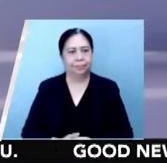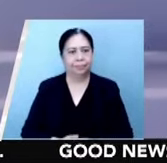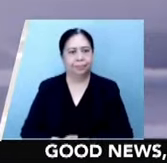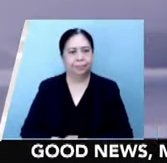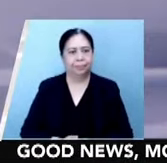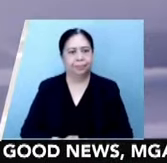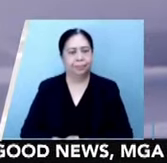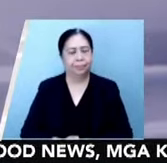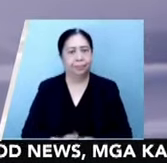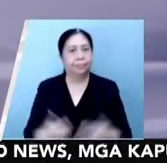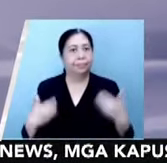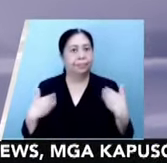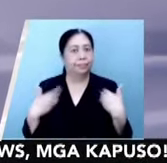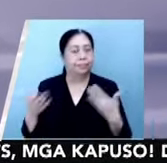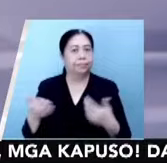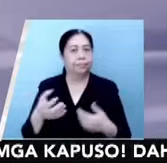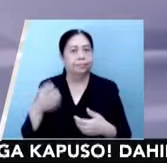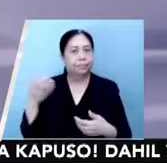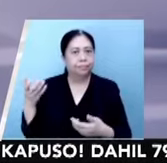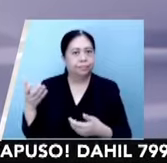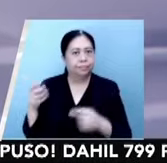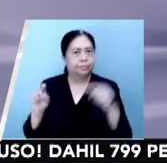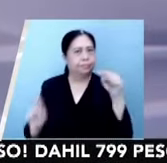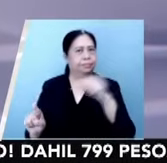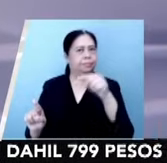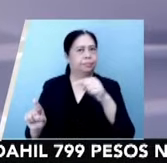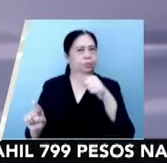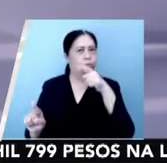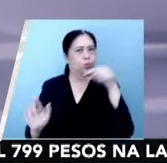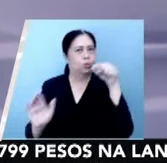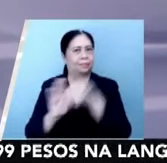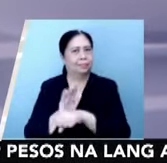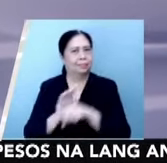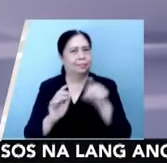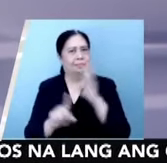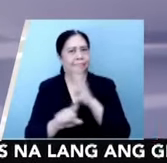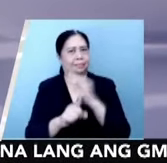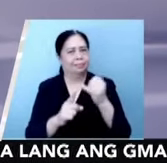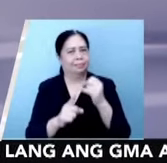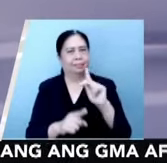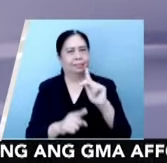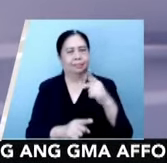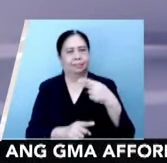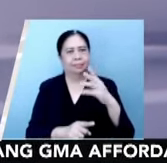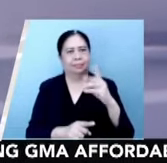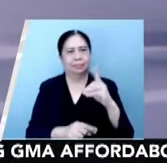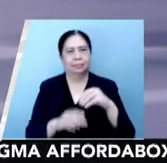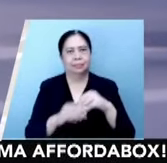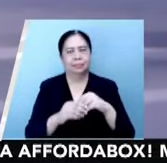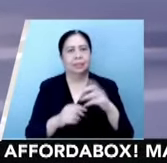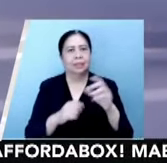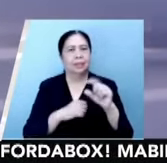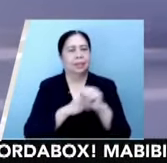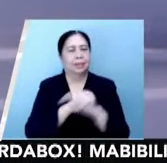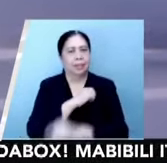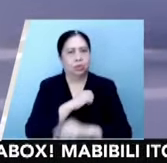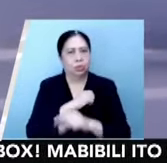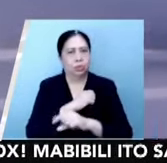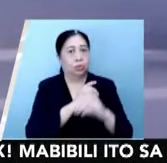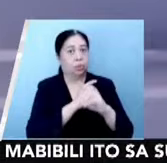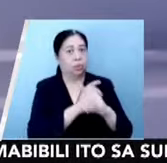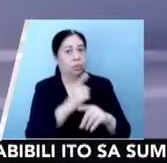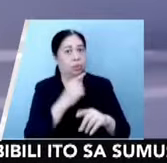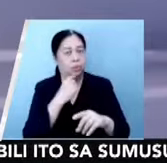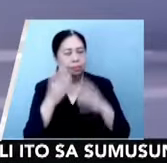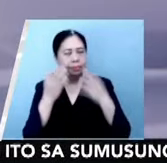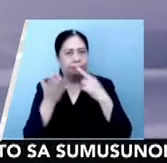Hawak na ng mga otoridad ang itinuturong pumatay sa isang barangay kagawad sa Chaong, Quezon. Ang depensa ng suspect sa pagtutok